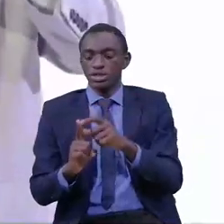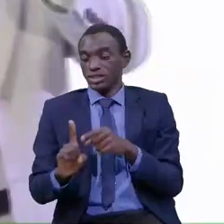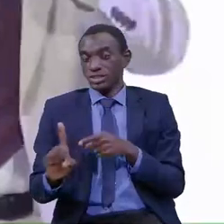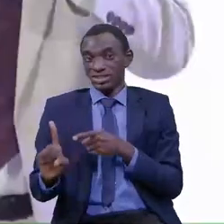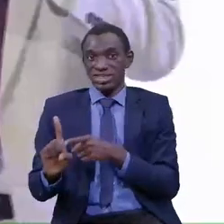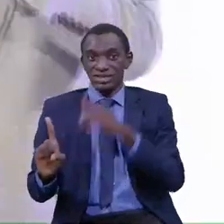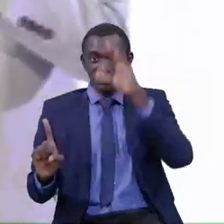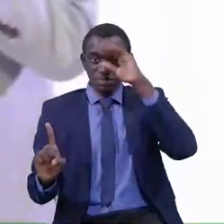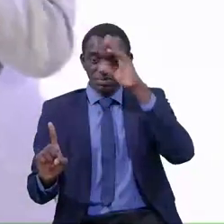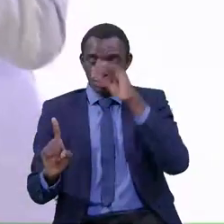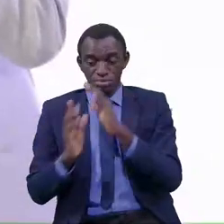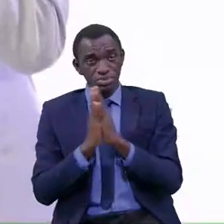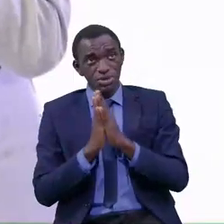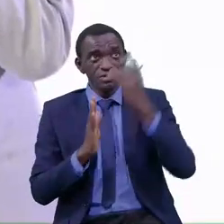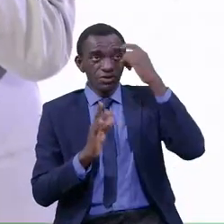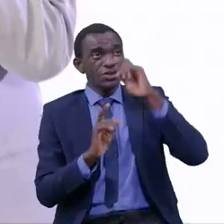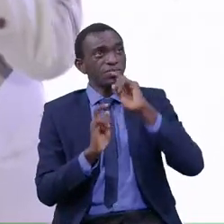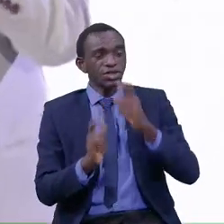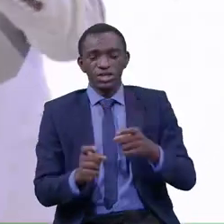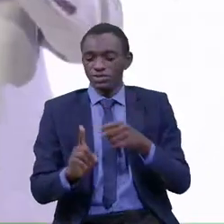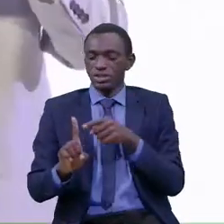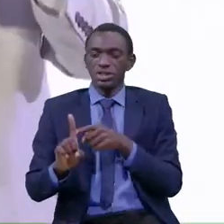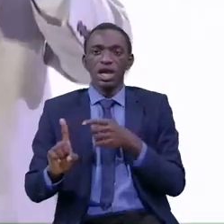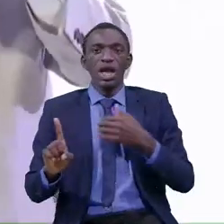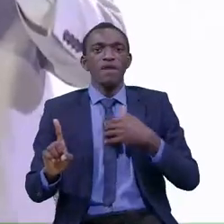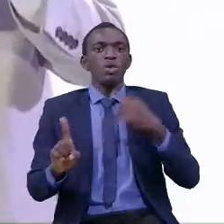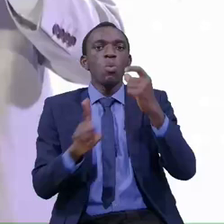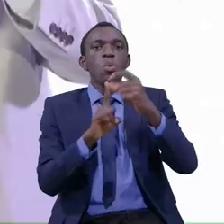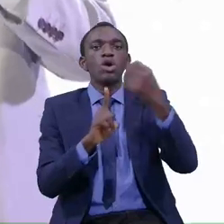Une parole est une petite partie d'une phrase.